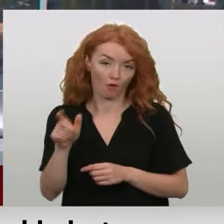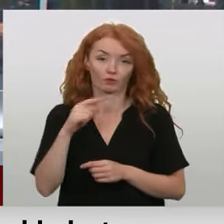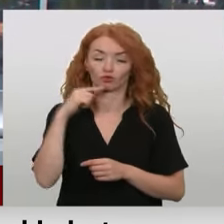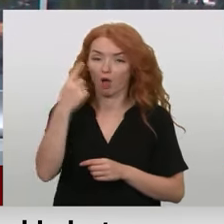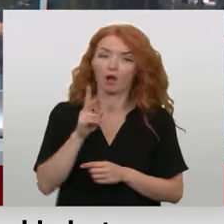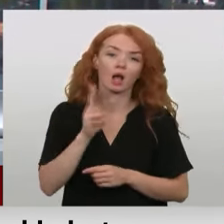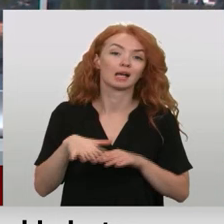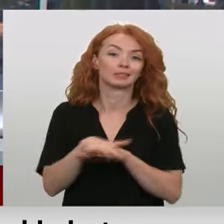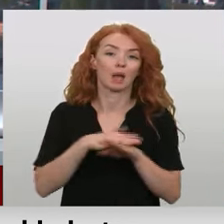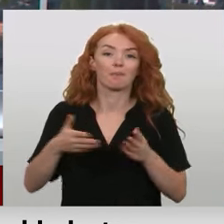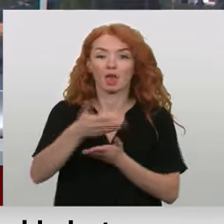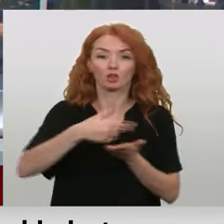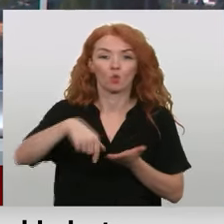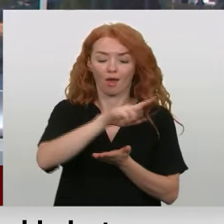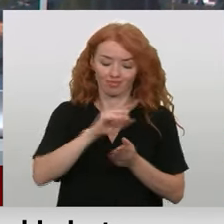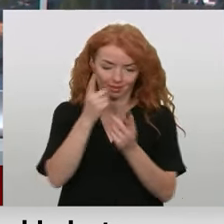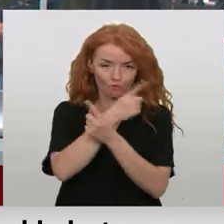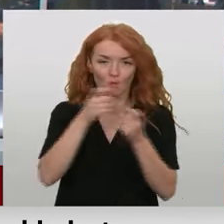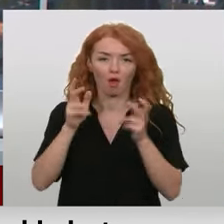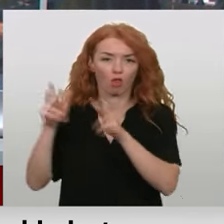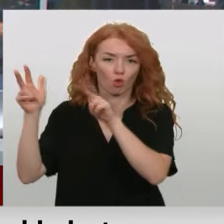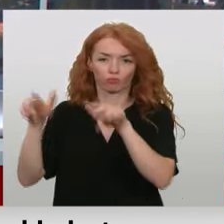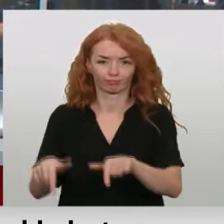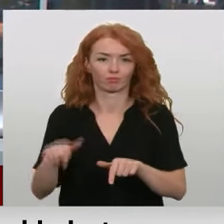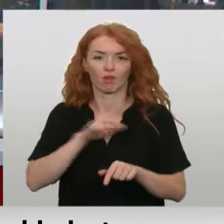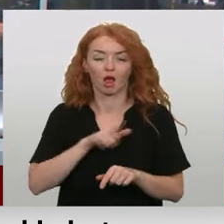ka sabiedrotie ir informēti par dronu nokrišanu.